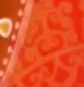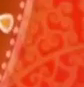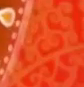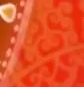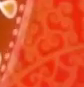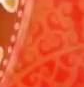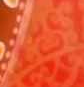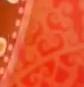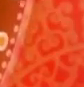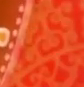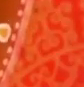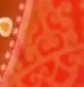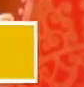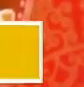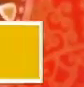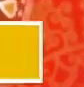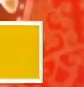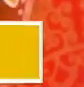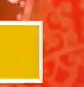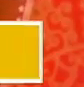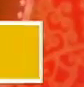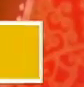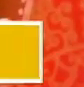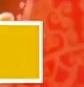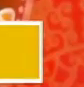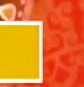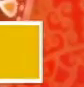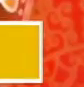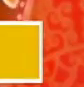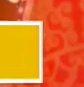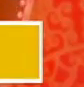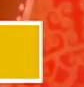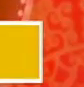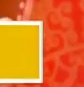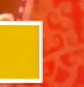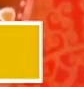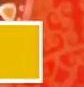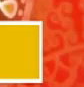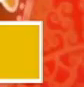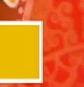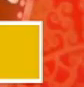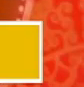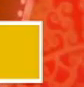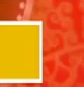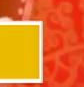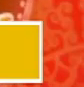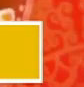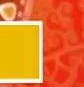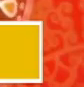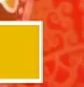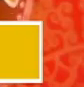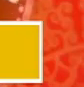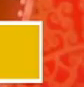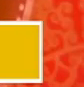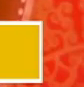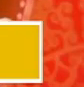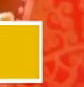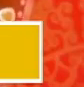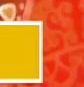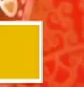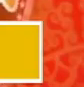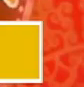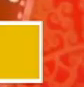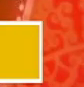Marilah kita semua bersama-sama menyambut dan meraikan Hari Diwali dengan penuh meriah bersama keluarga